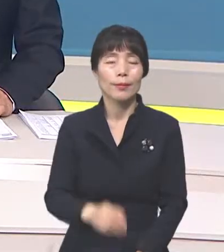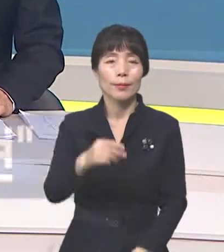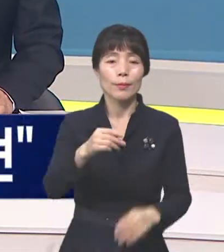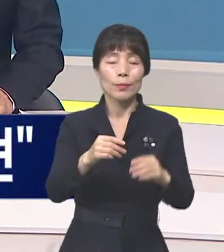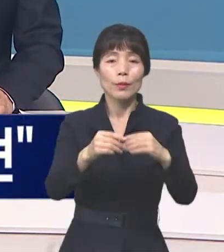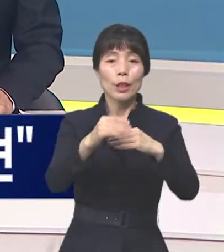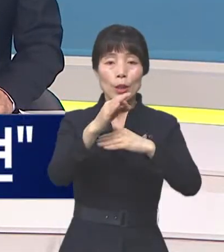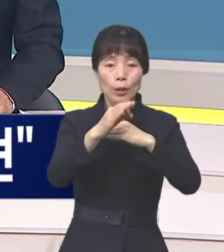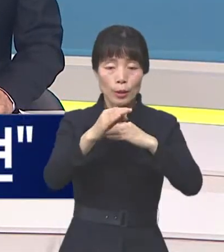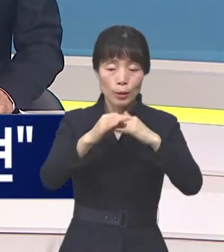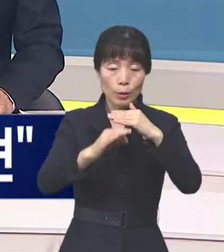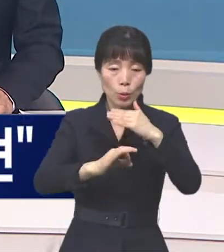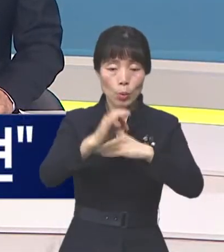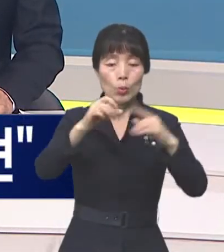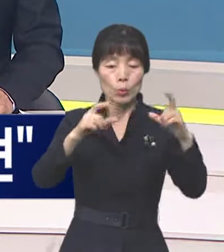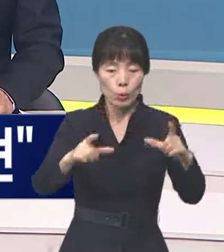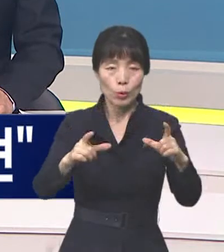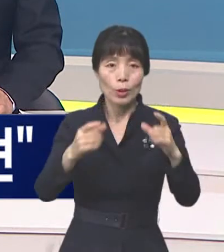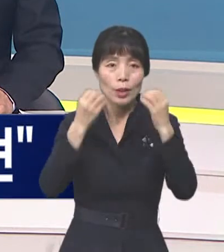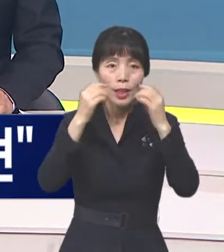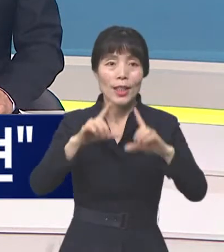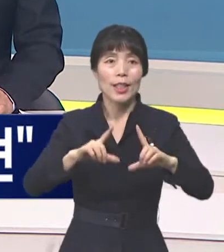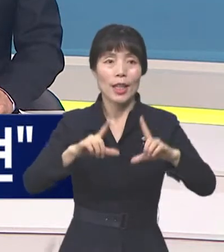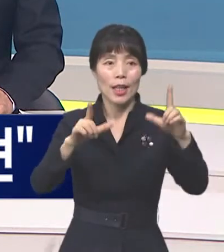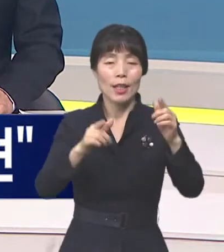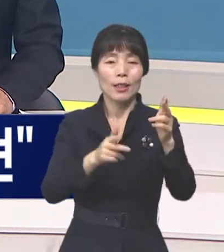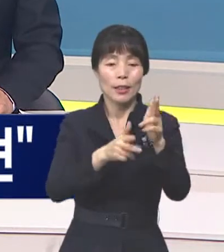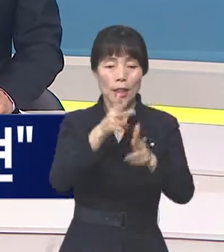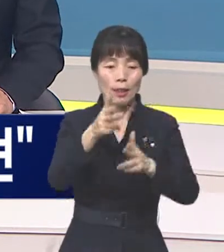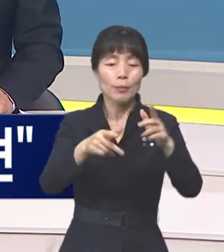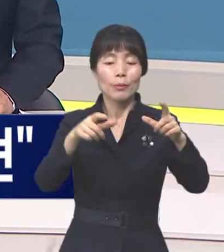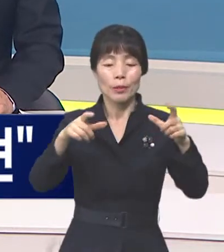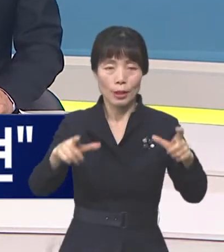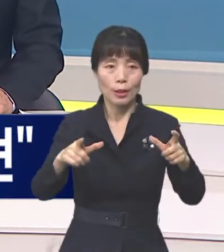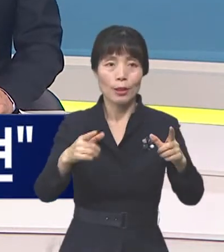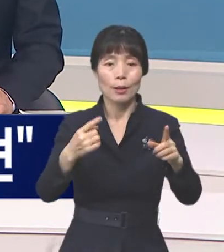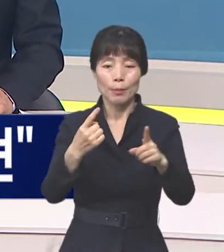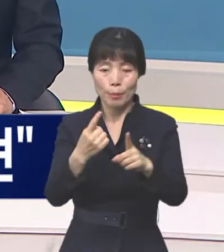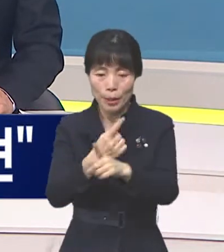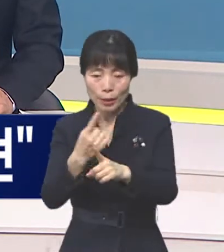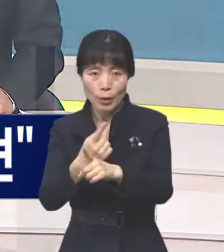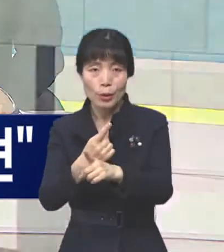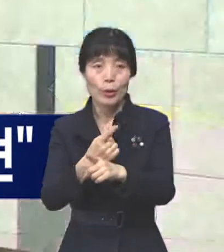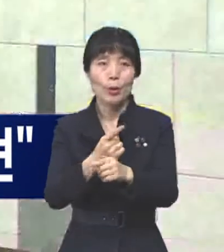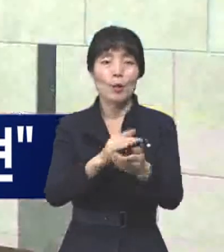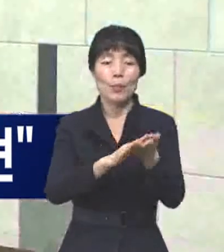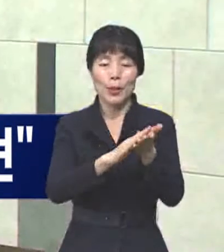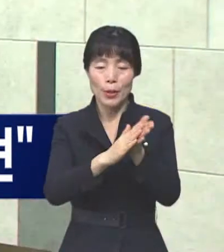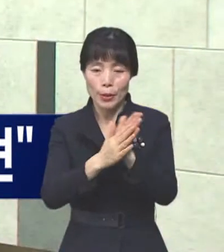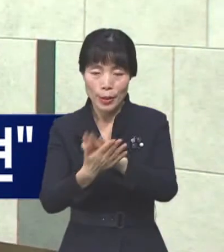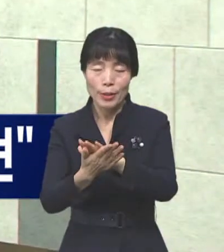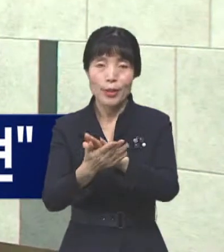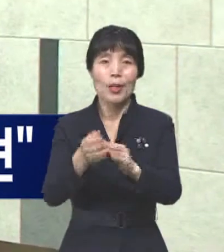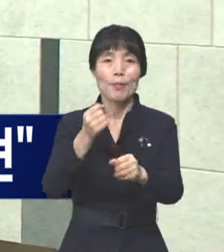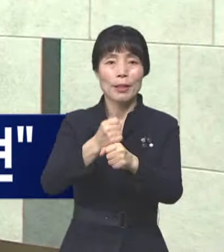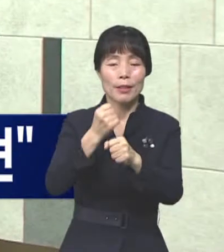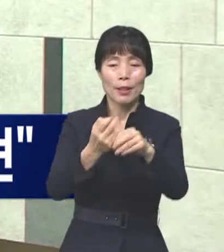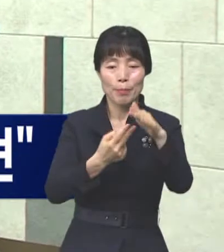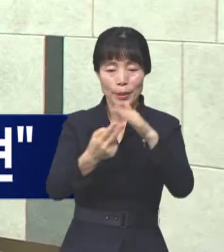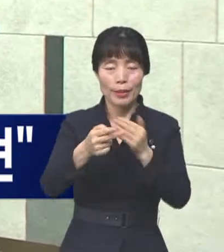동구는 새해 공업지역 활성화와 희망복지 구현 등을 통해 변화와 혁신을 이룬다는 비전을